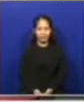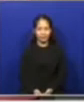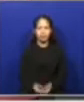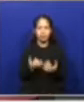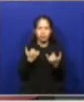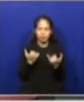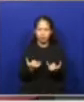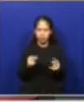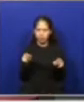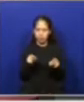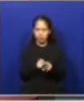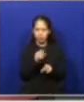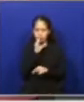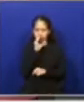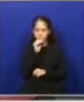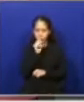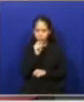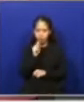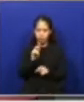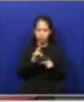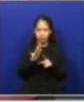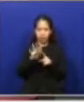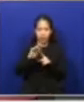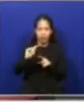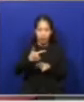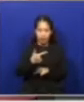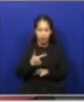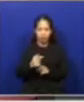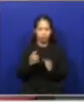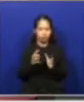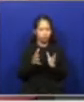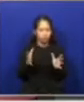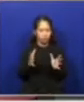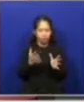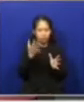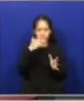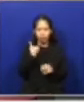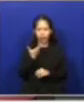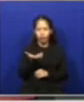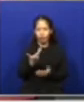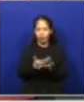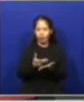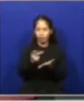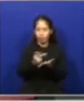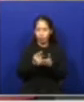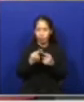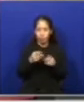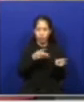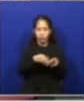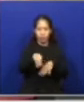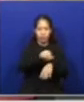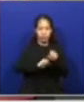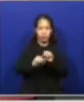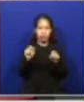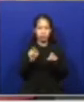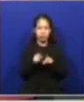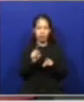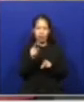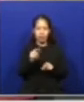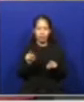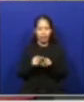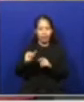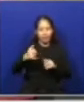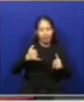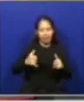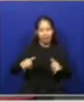การแอบอ้างวิสาหกิจครั้งมโหฬารเพื่อขอเงินกู้แต่ในทางปฏิบัติกันมันเป็นการปาหี่หลอกคนดูให้เข้าใจฟัง